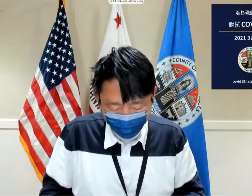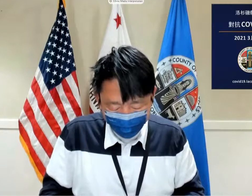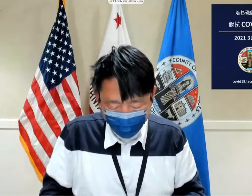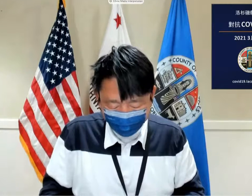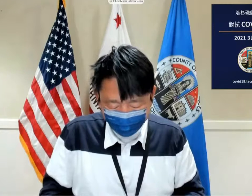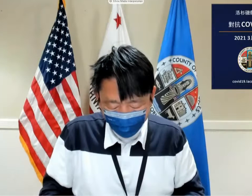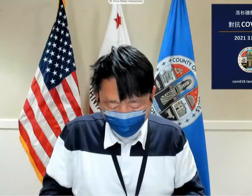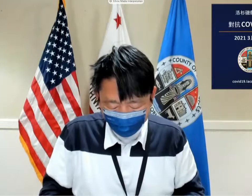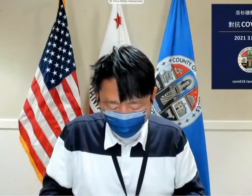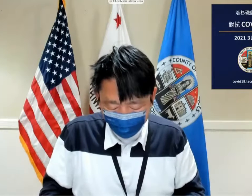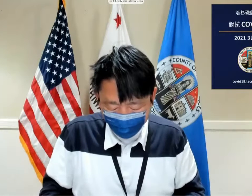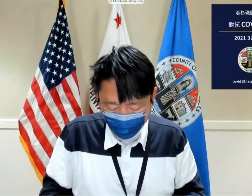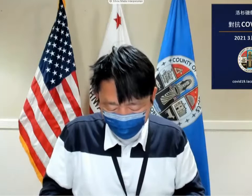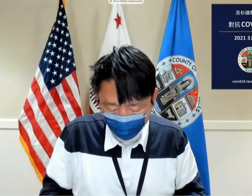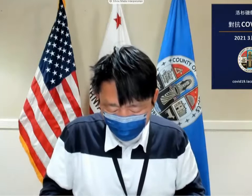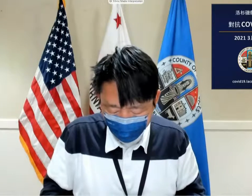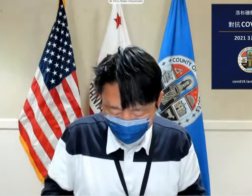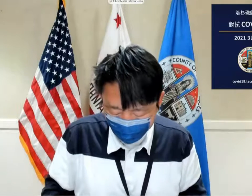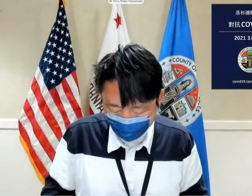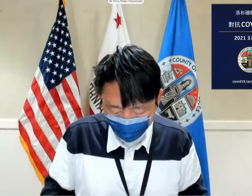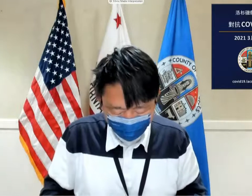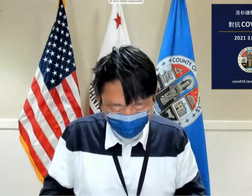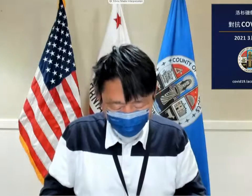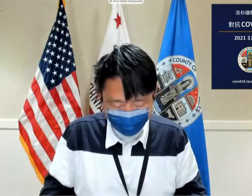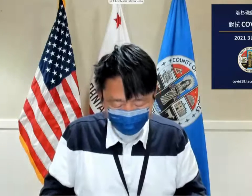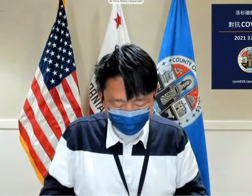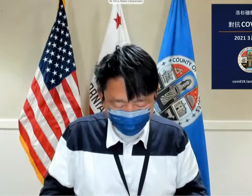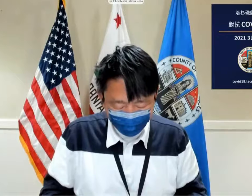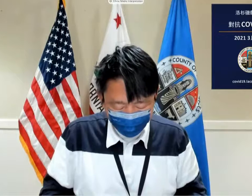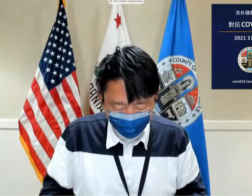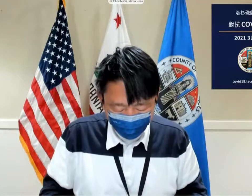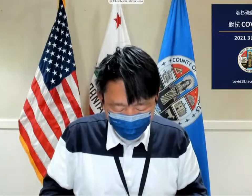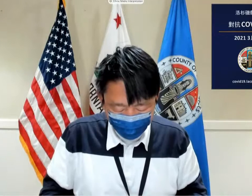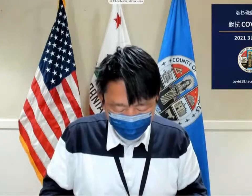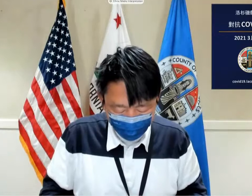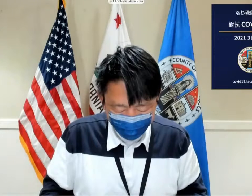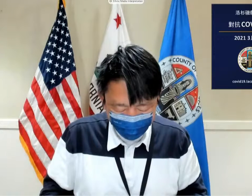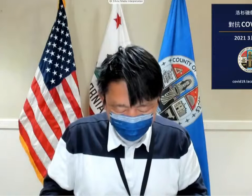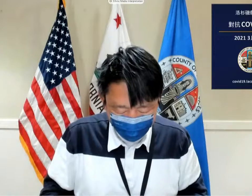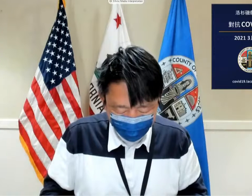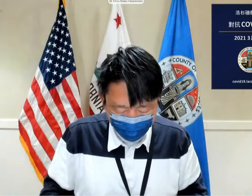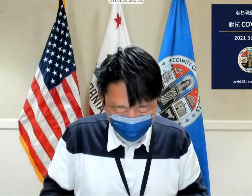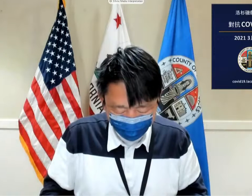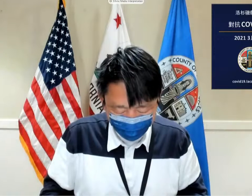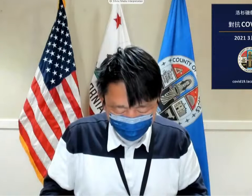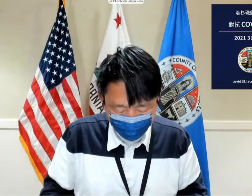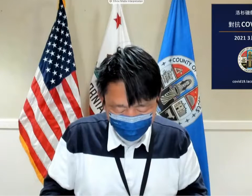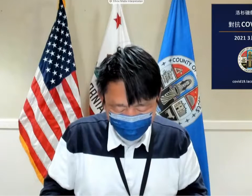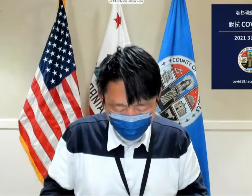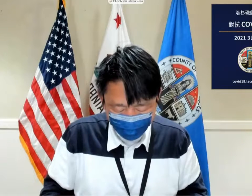号到3月18号，不包括长滩市或帕萨迪纳市，洛县有